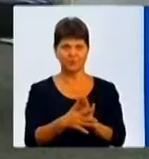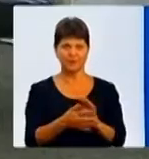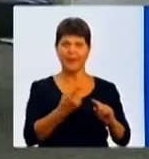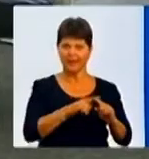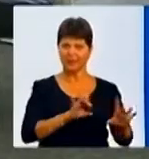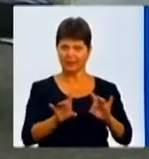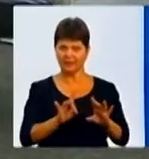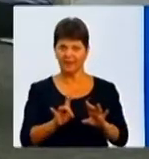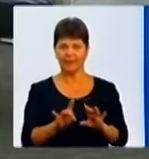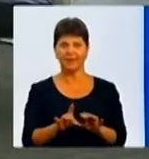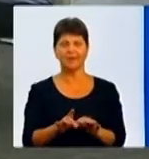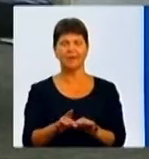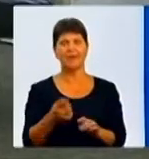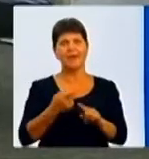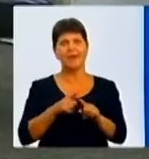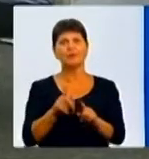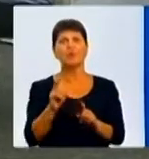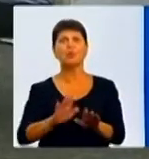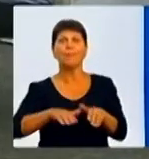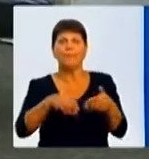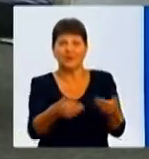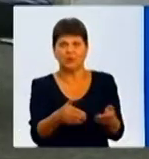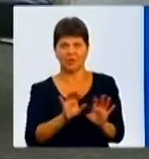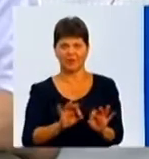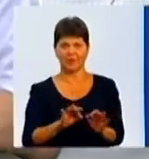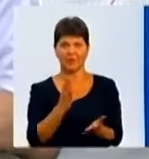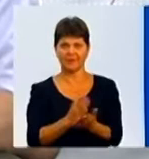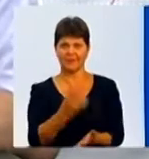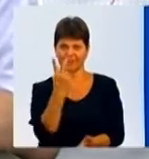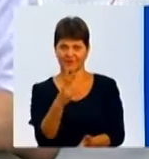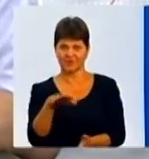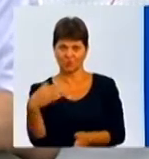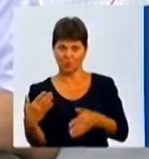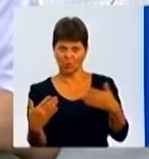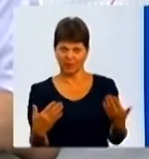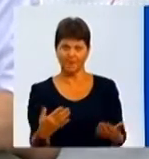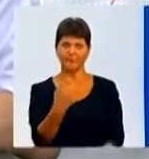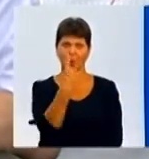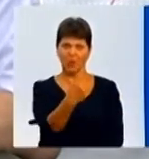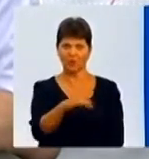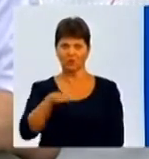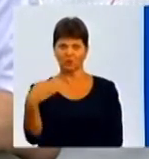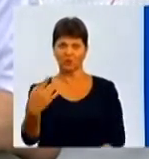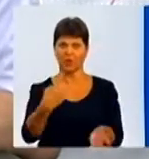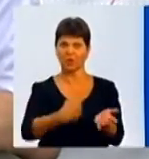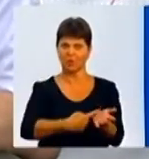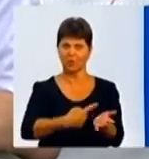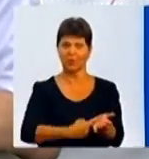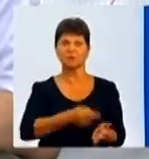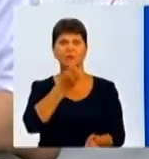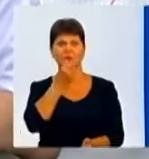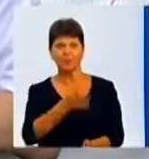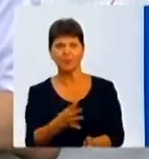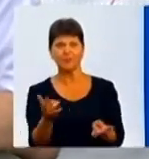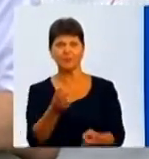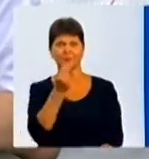цю інформацію. Так. Є дві сторони. Одна сторона доказує, що це добре, це треба їсти. І не